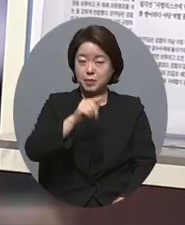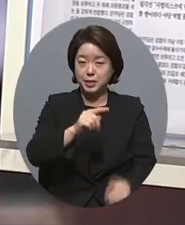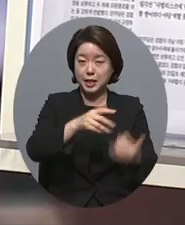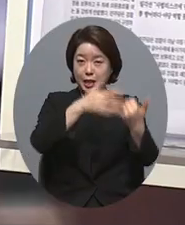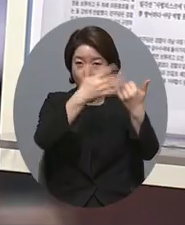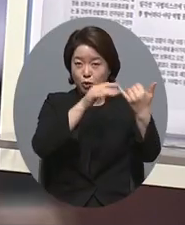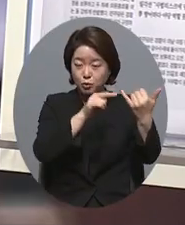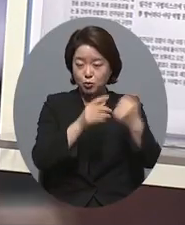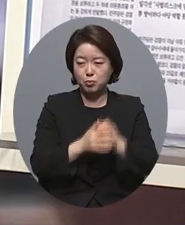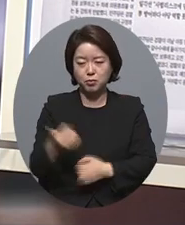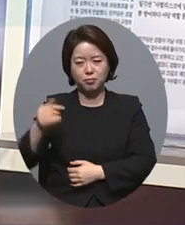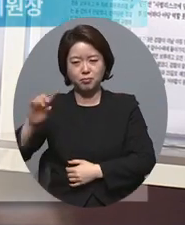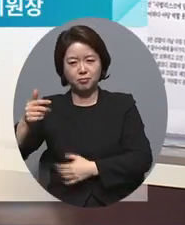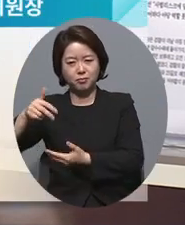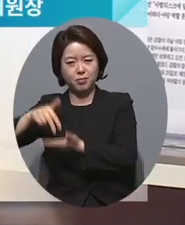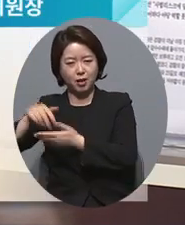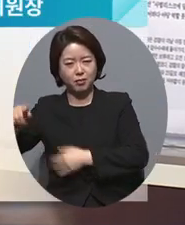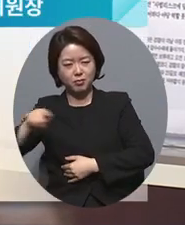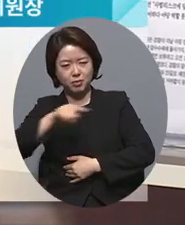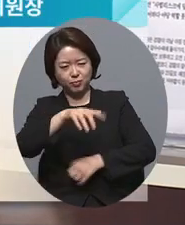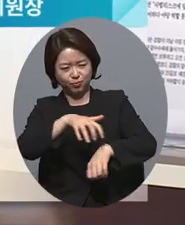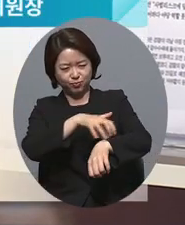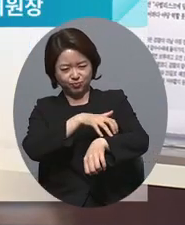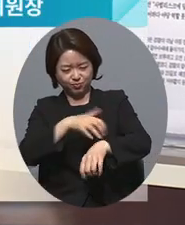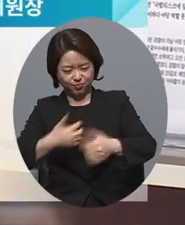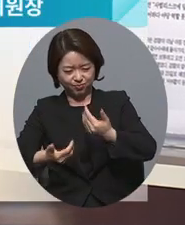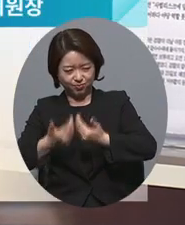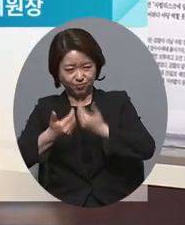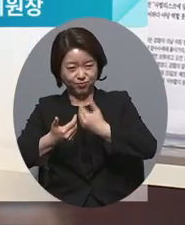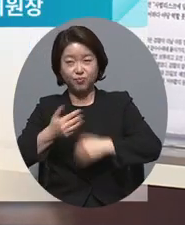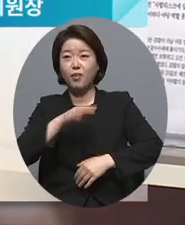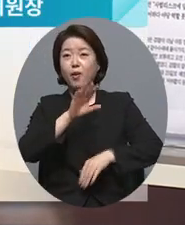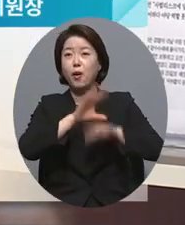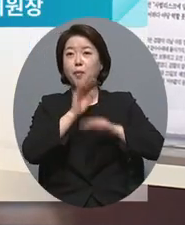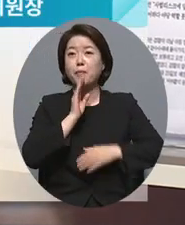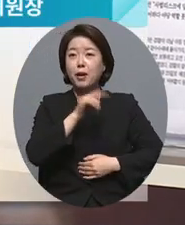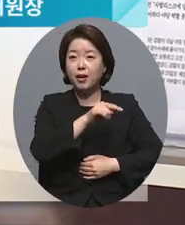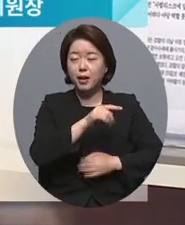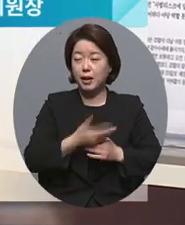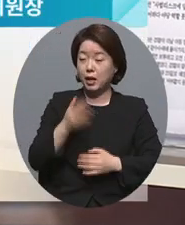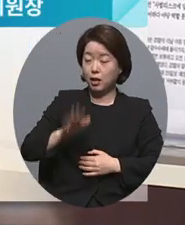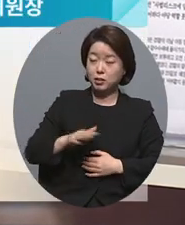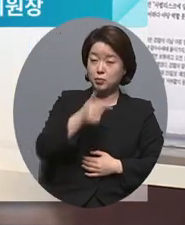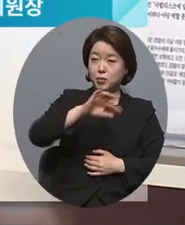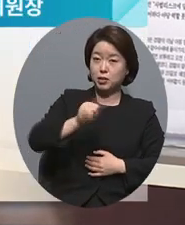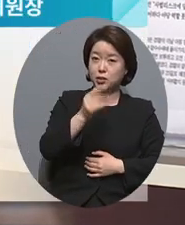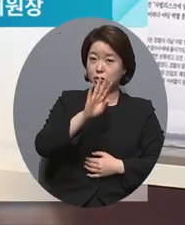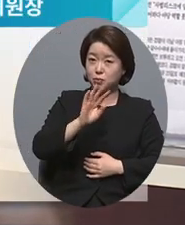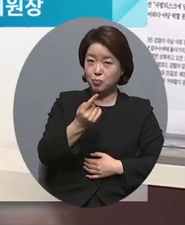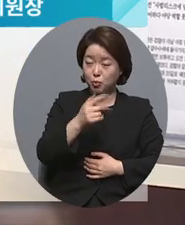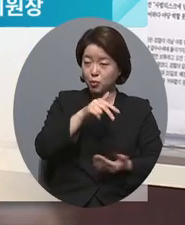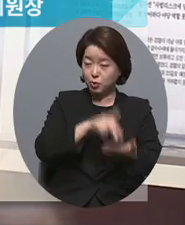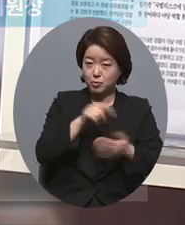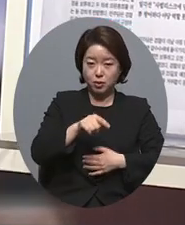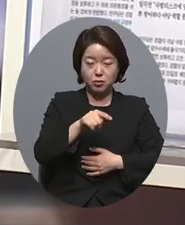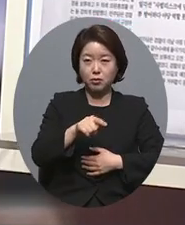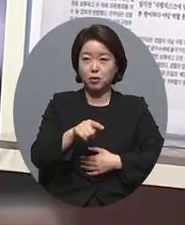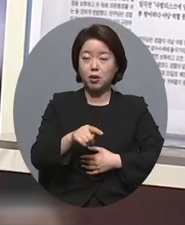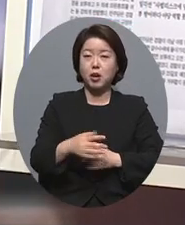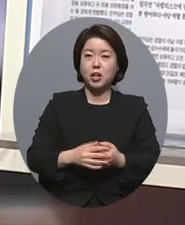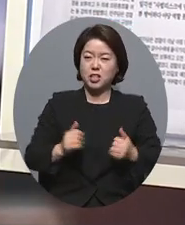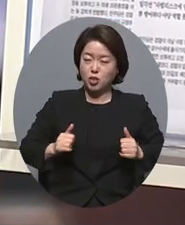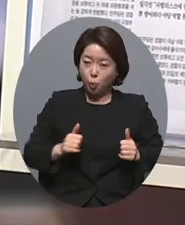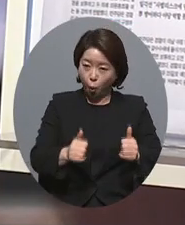입장에서 볼 때는 굉장히 불편한 언론이지만 또 그 진보진영 입장에서 볼 때는 또 굉장히 열심히 그 탐사 보도를